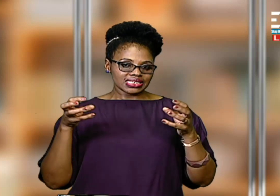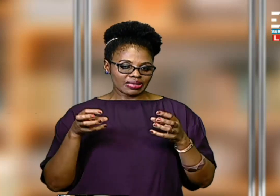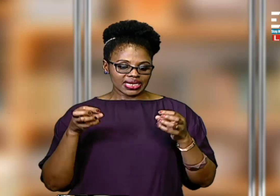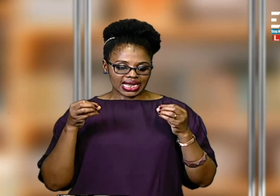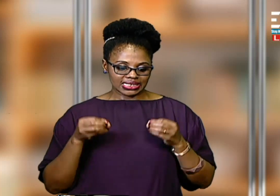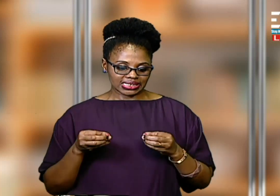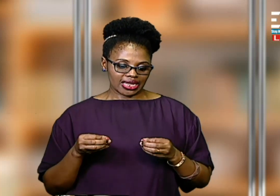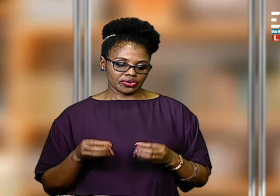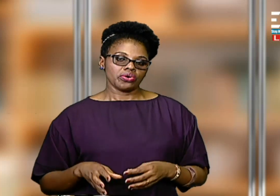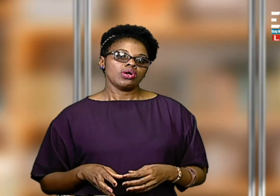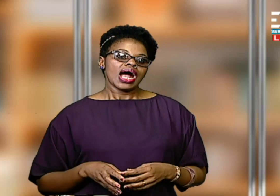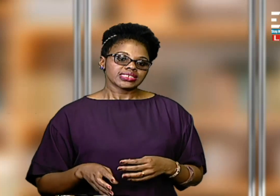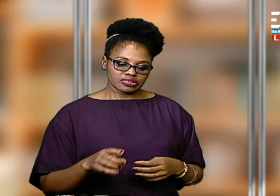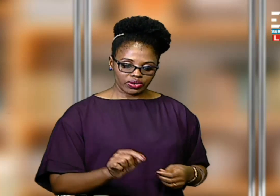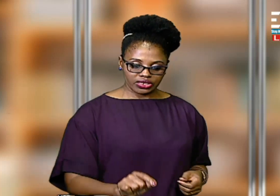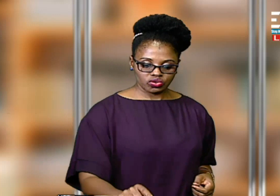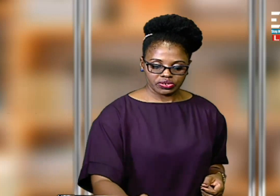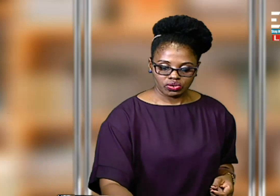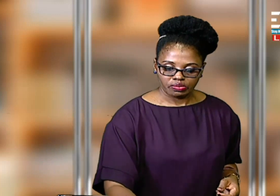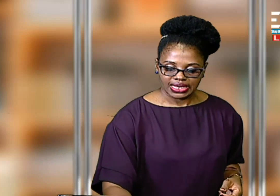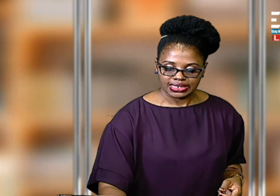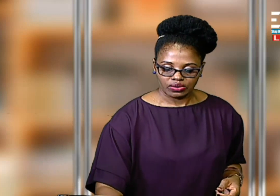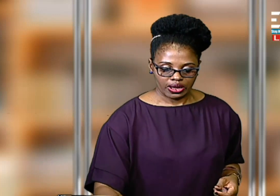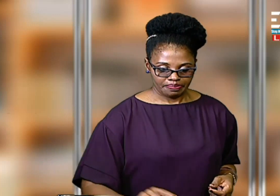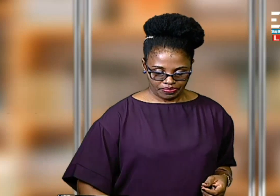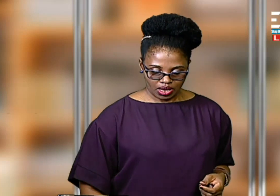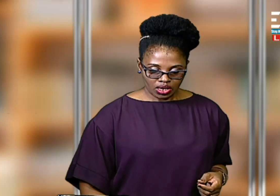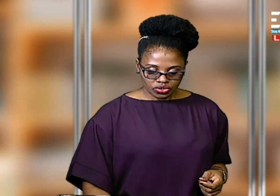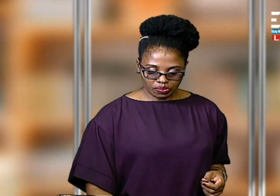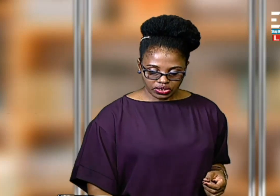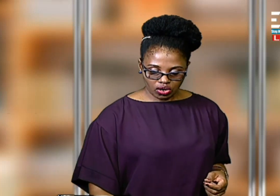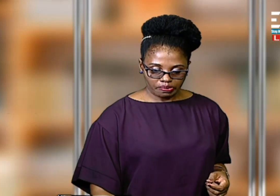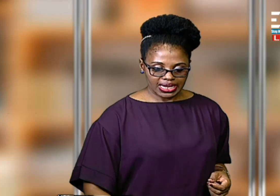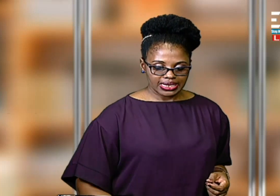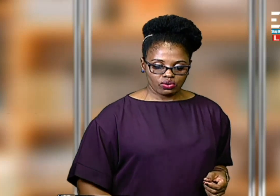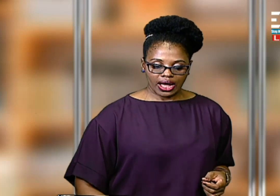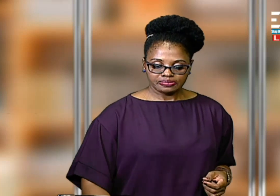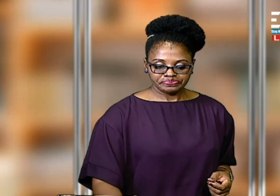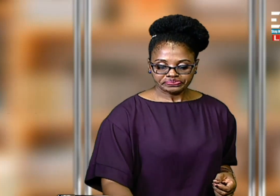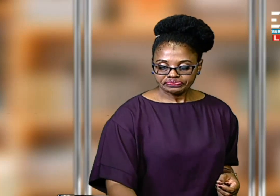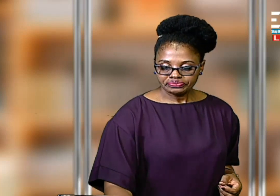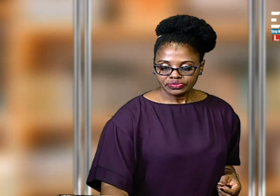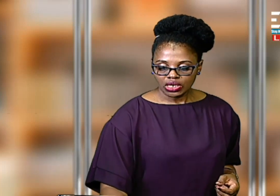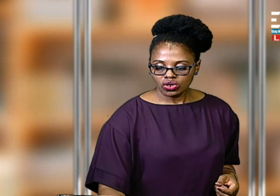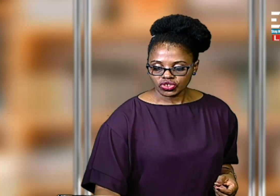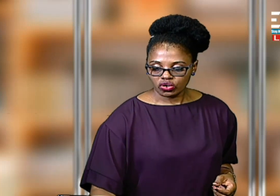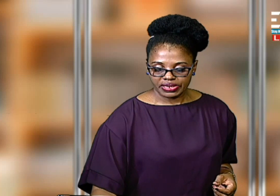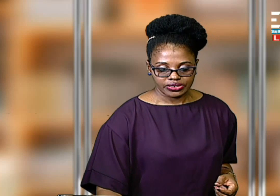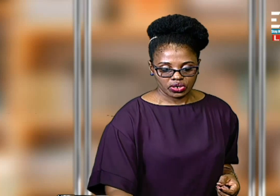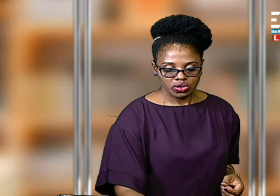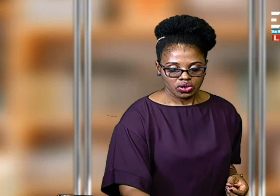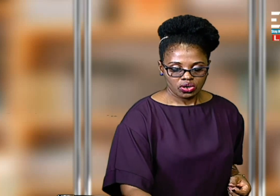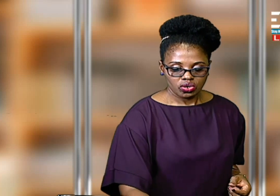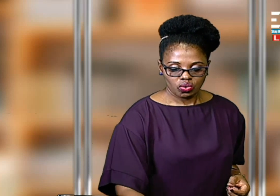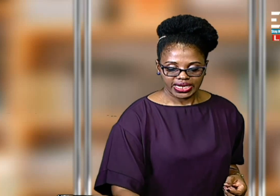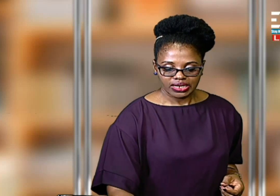Dahakhile tisebenta nesendo. Asesibuke ke sobito longumentiwa. Sobito longumentiwa ngilo